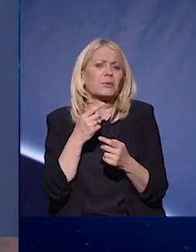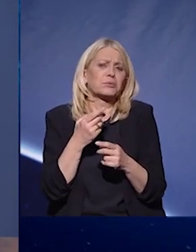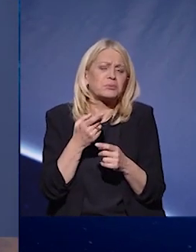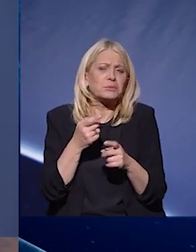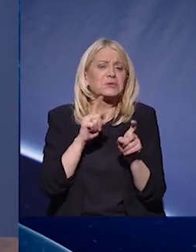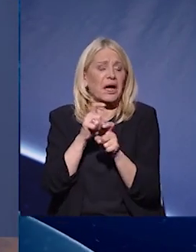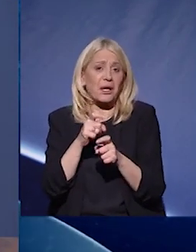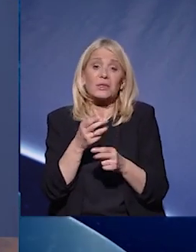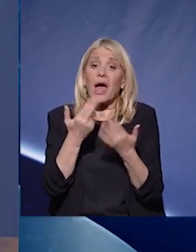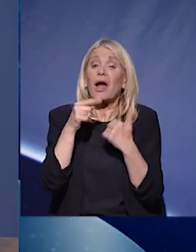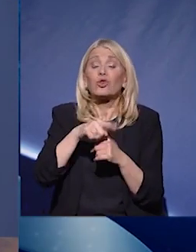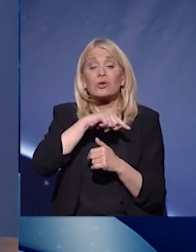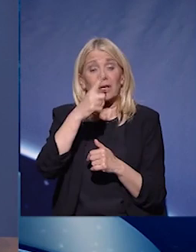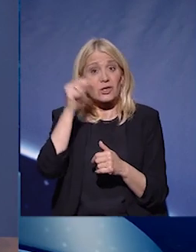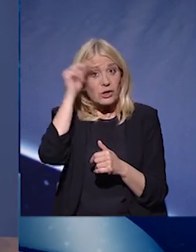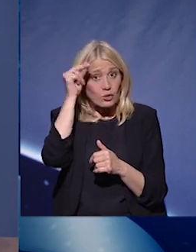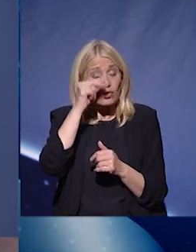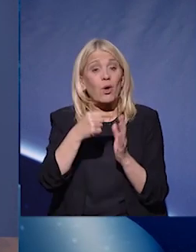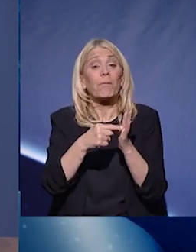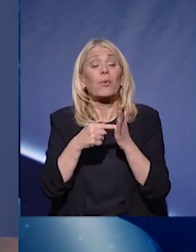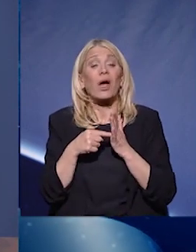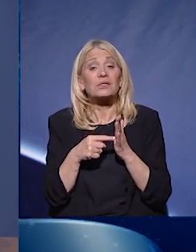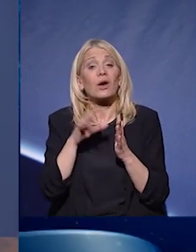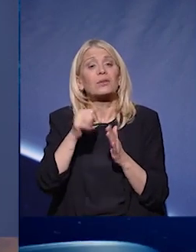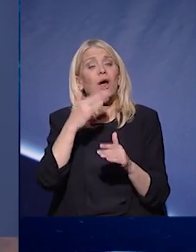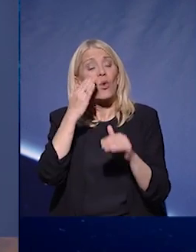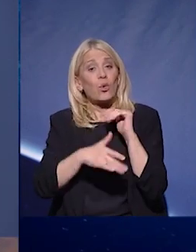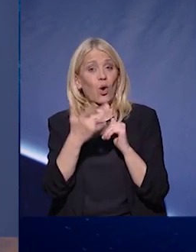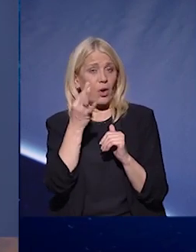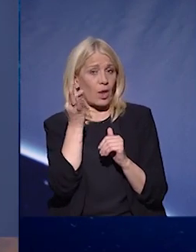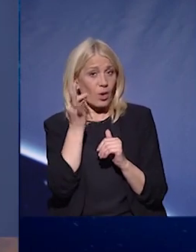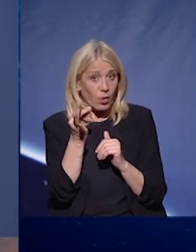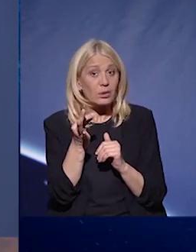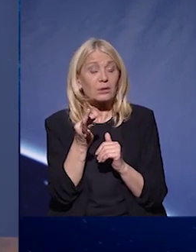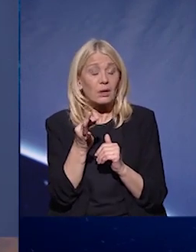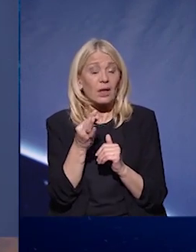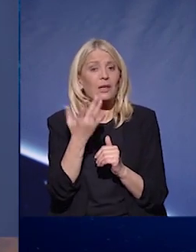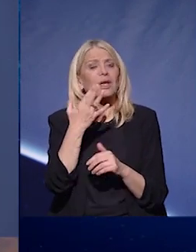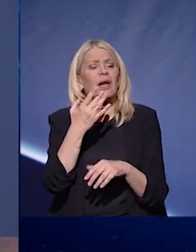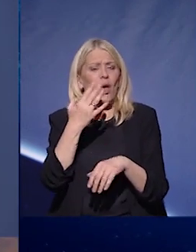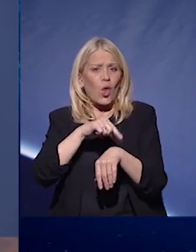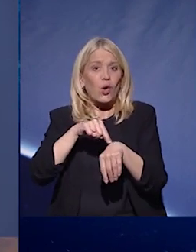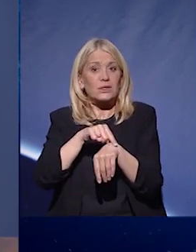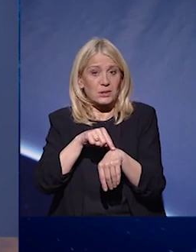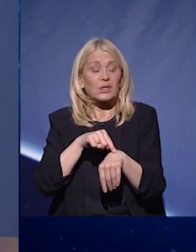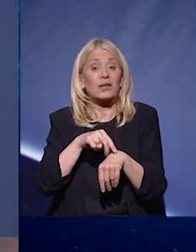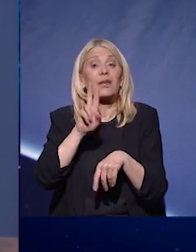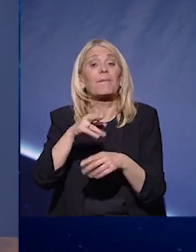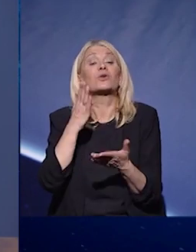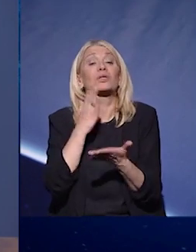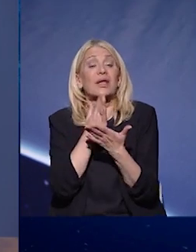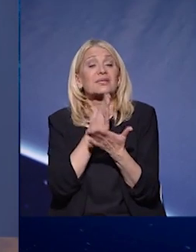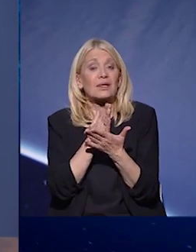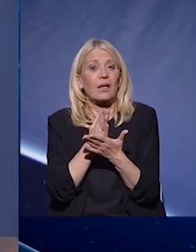ali dosadašnje iskustvo je pokazalo da u roku od par dana, čak par sati, može se